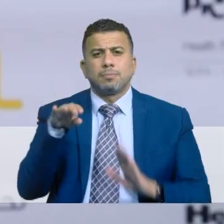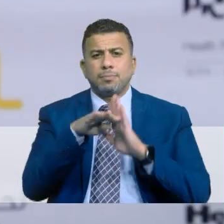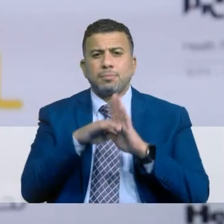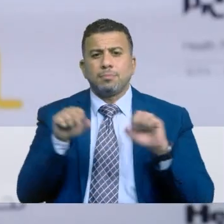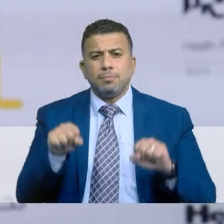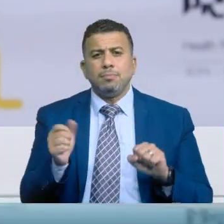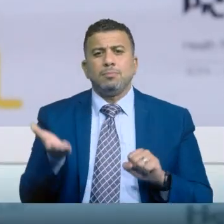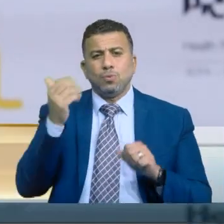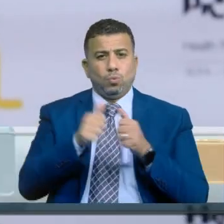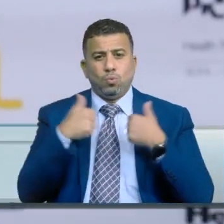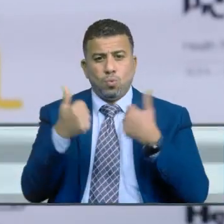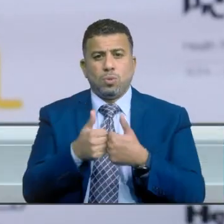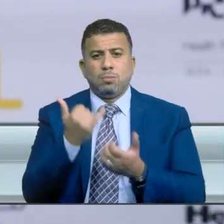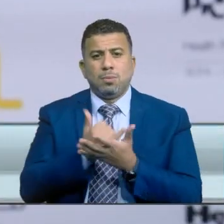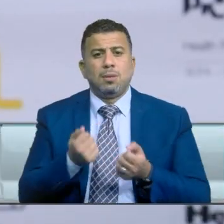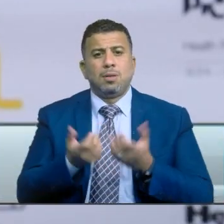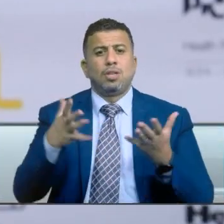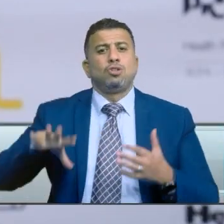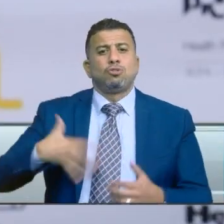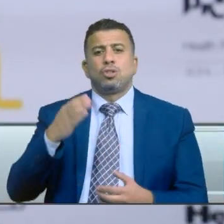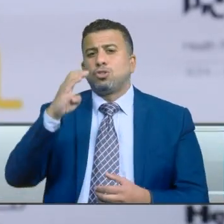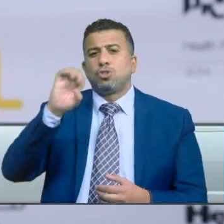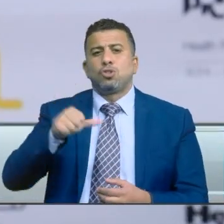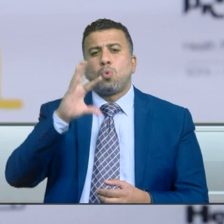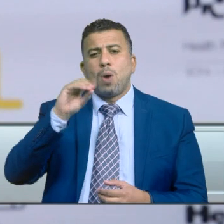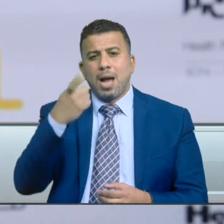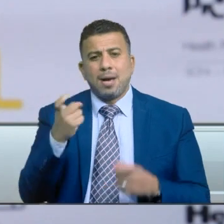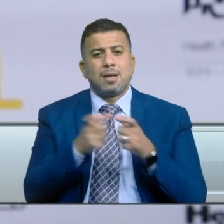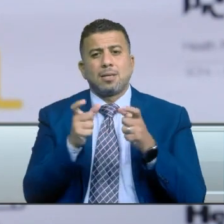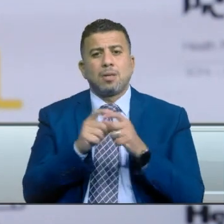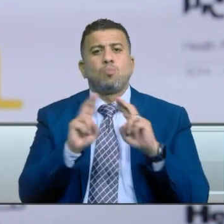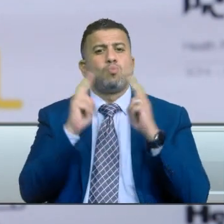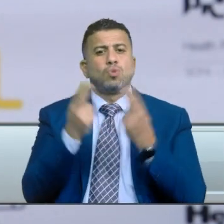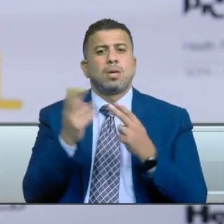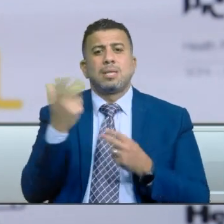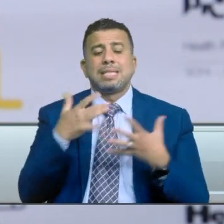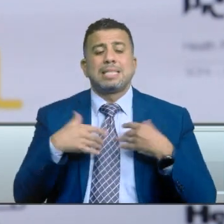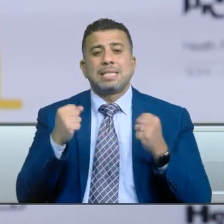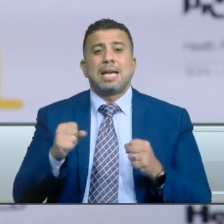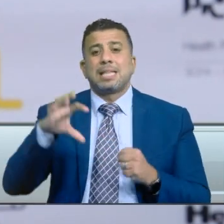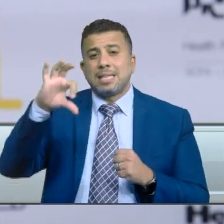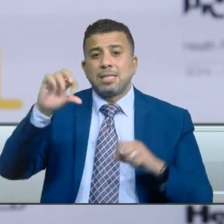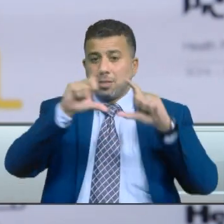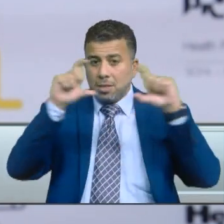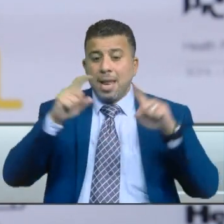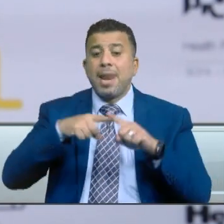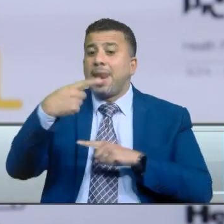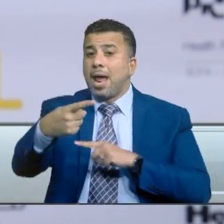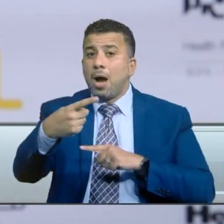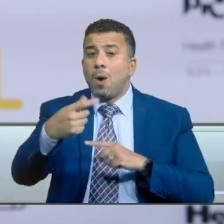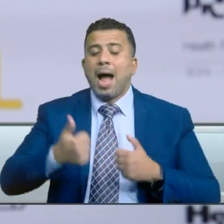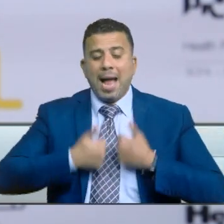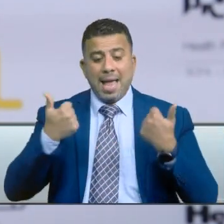بالمجلس الأعلى لشؤون الأسرة برعاية كريمة من سمو الشيخة جواهر بنت محمد القاسمي مؤتمرها الصحي التاسع تحت شعار نحو حياة